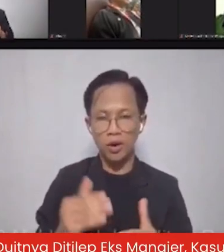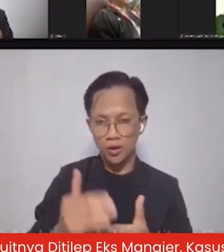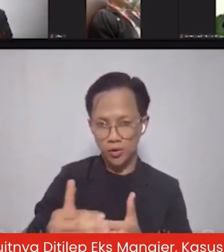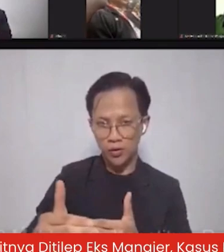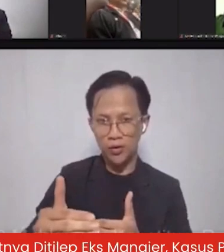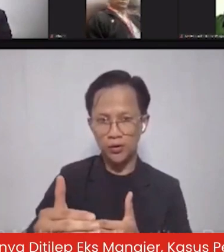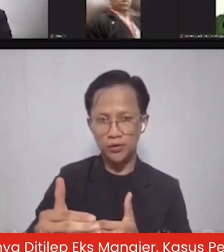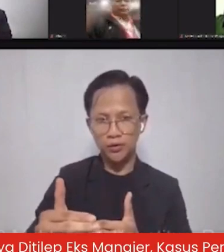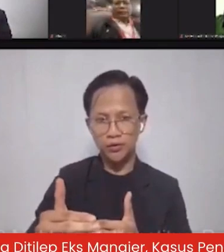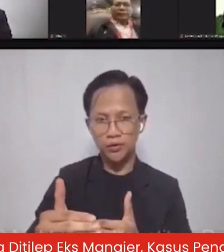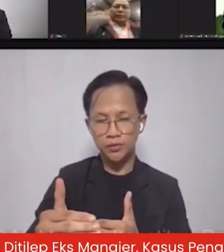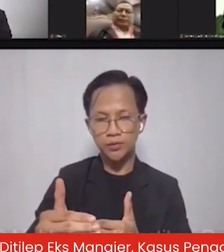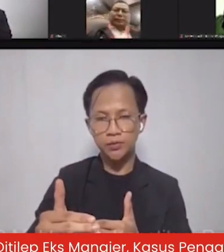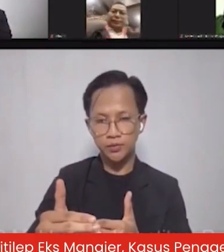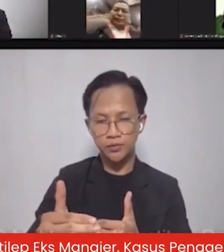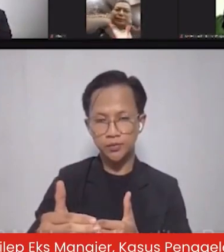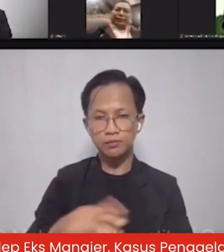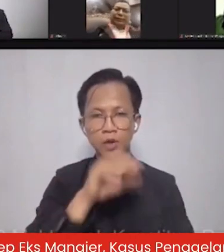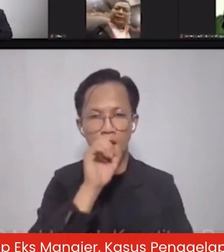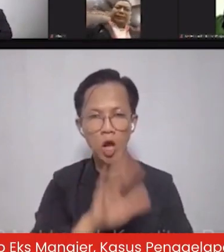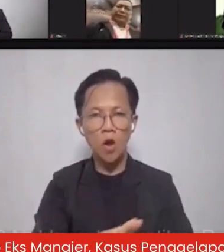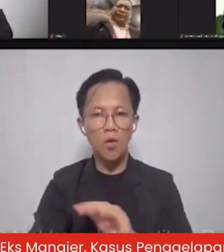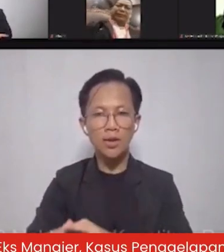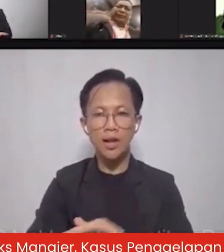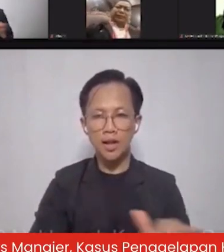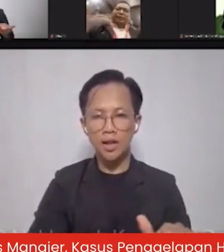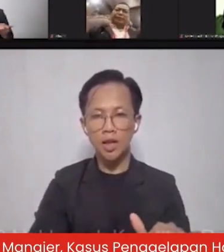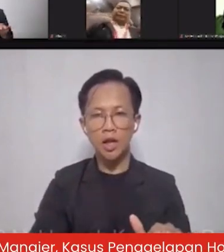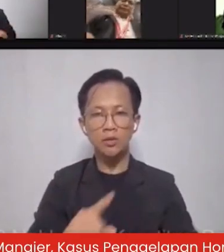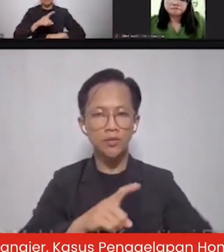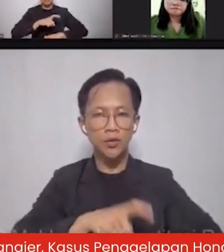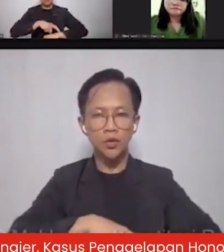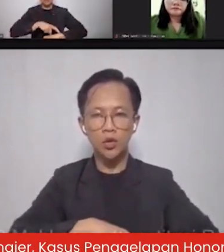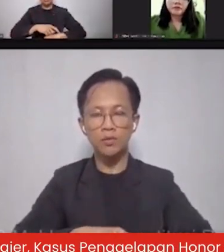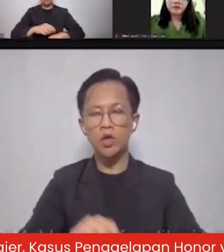seterusnya selesai diucapkan pukul